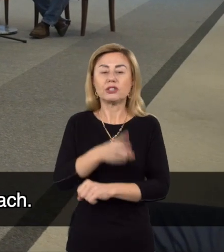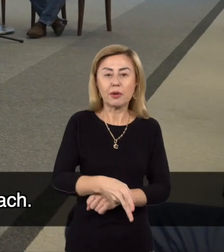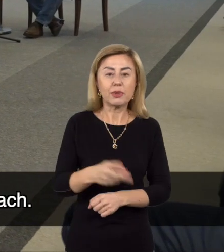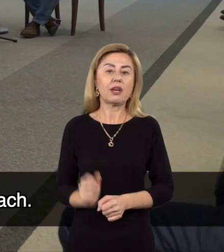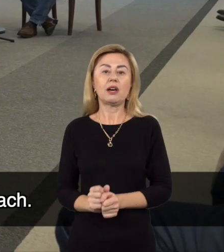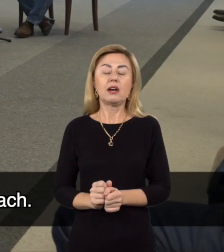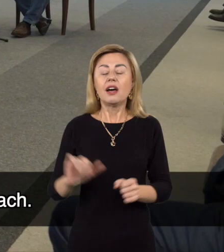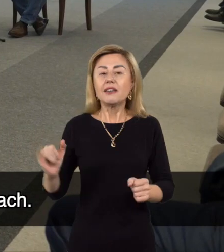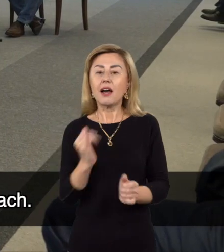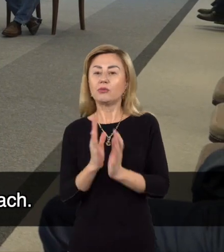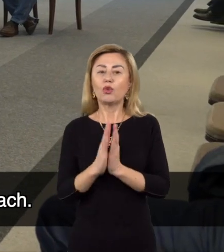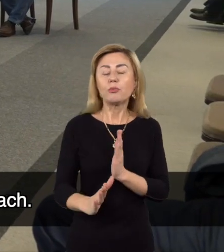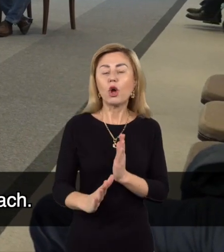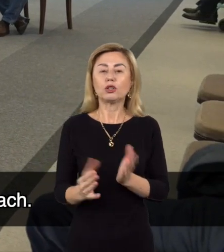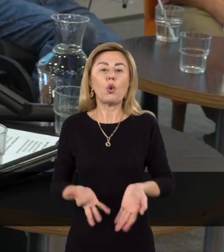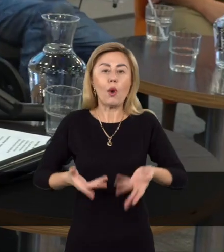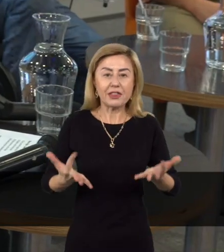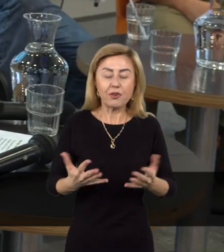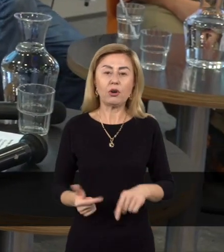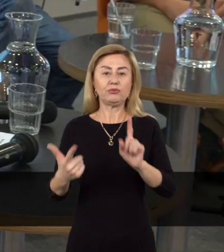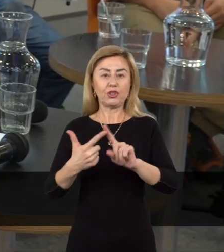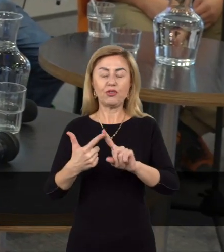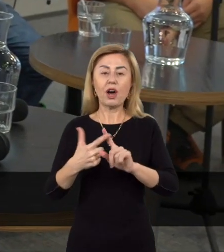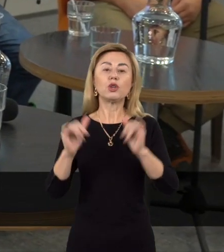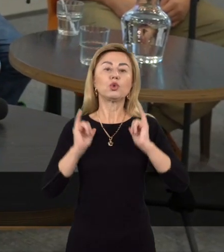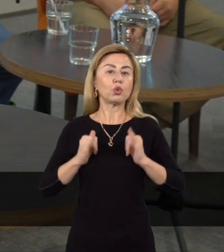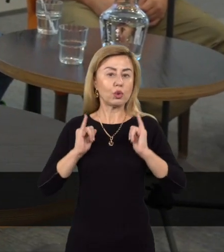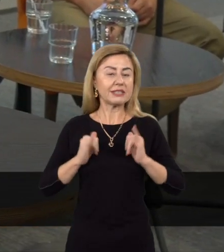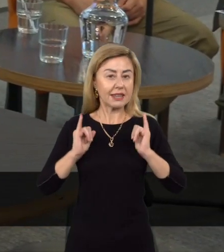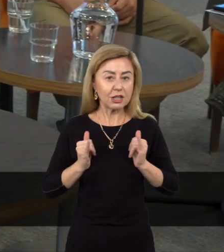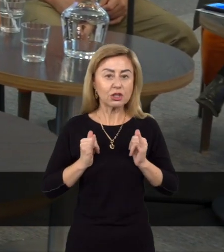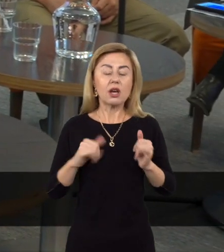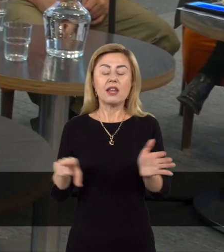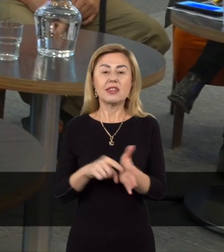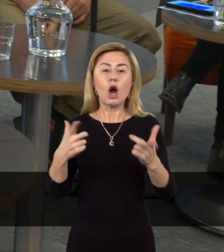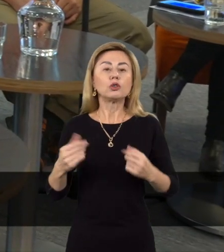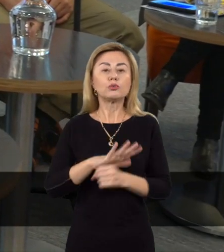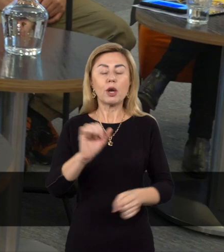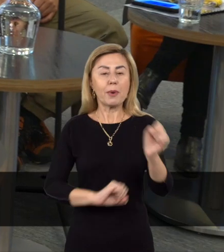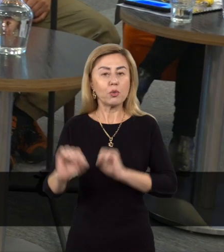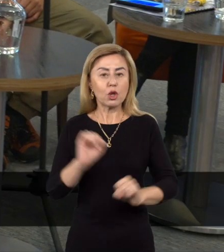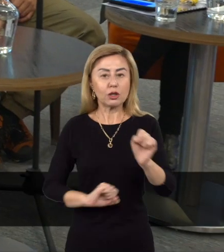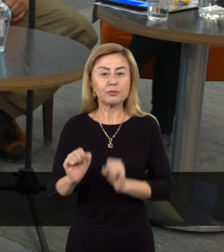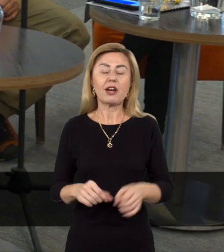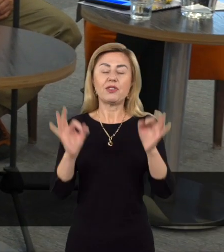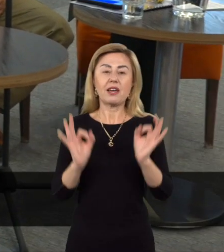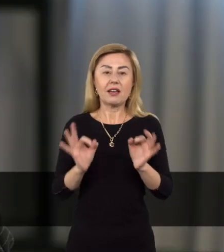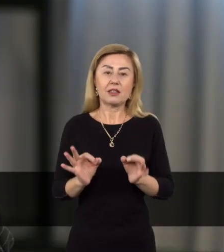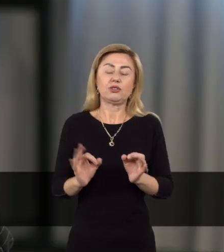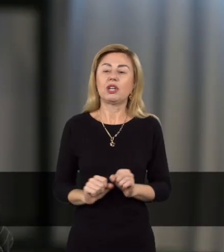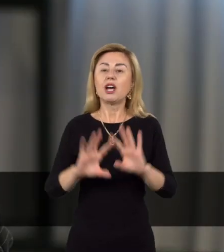tutaj skupimy się właśnie na prostych rozwiązaniach. Będzie to aktywność turystyczna, środowiska osób z niepełnosprawnościami, ale także